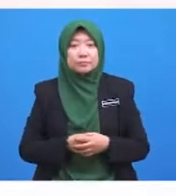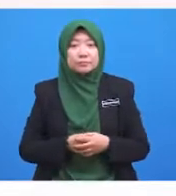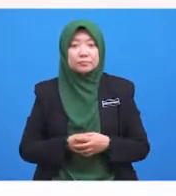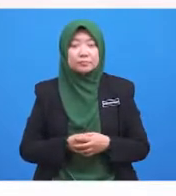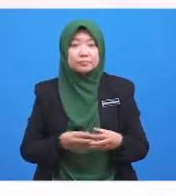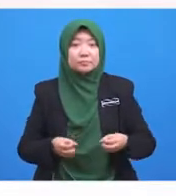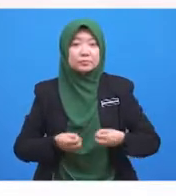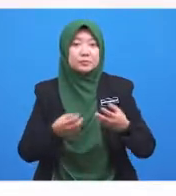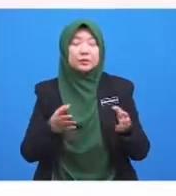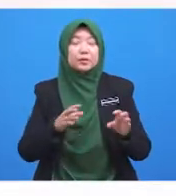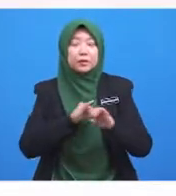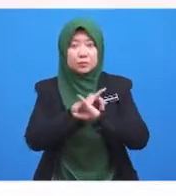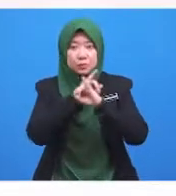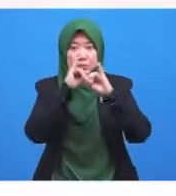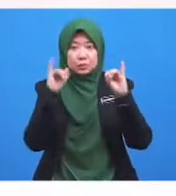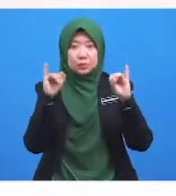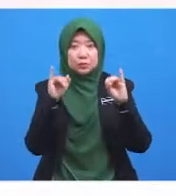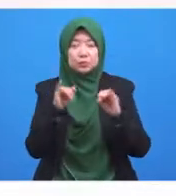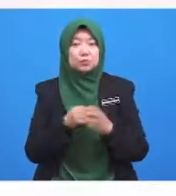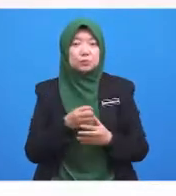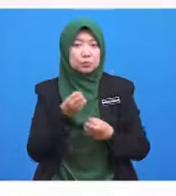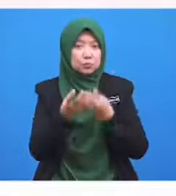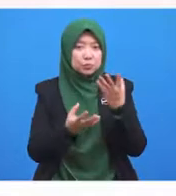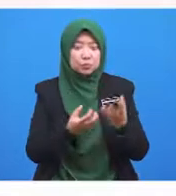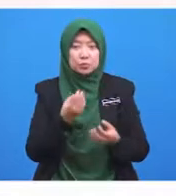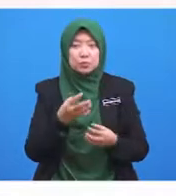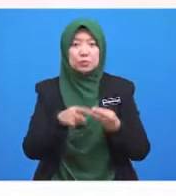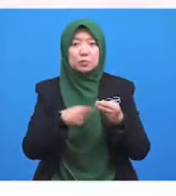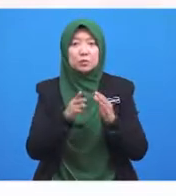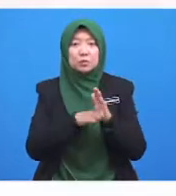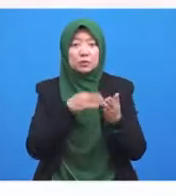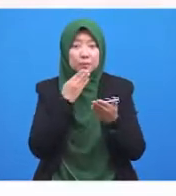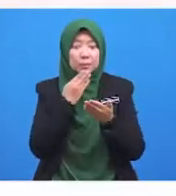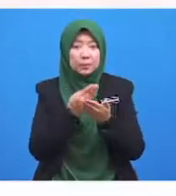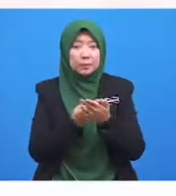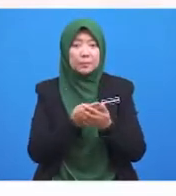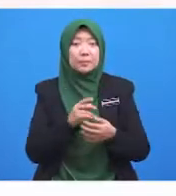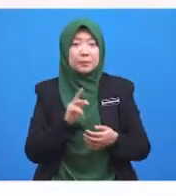Memberi penerangan jelas mengenai kelebihan dan kos perkhidmatan pakej rawatan badan.